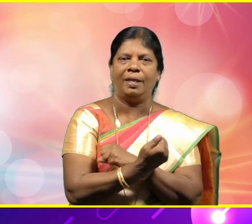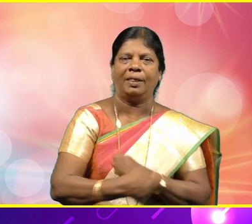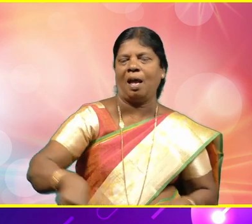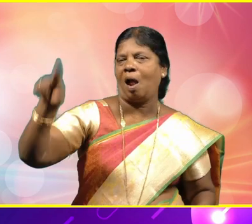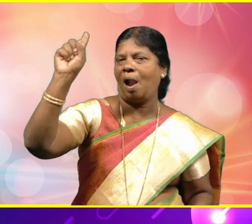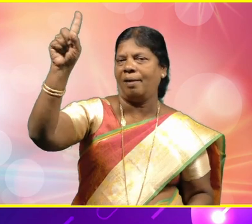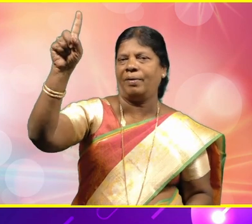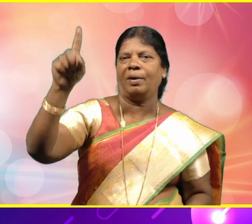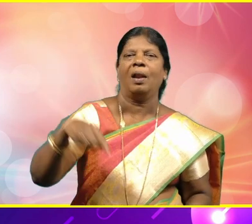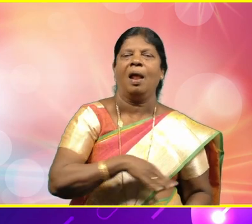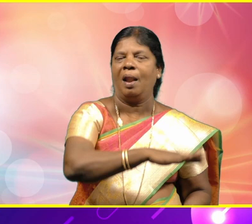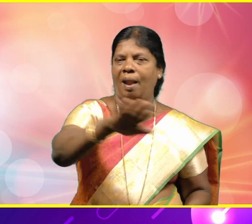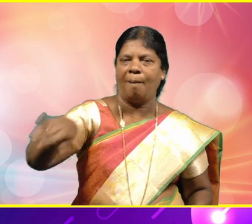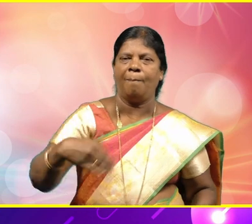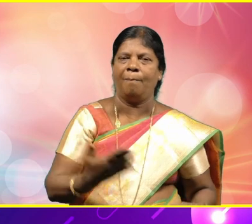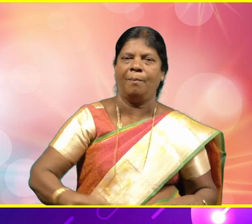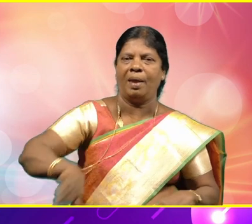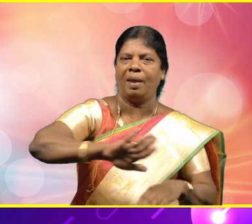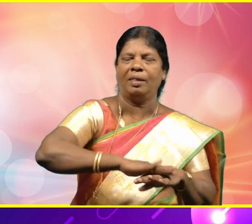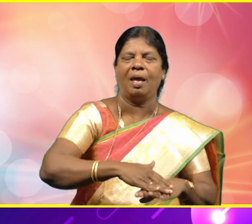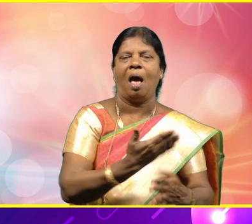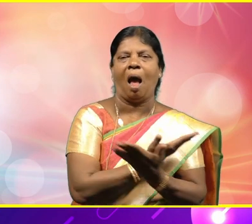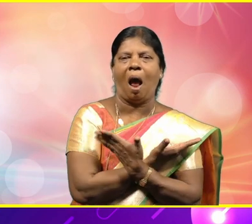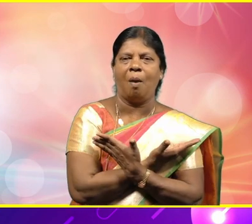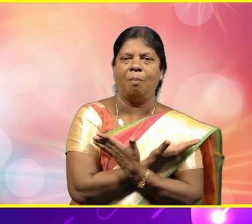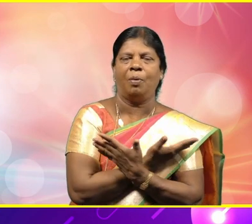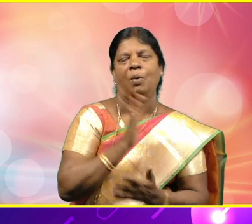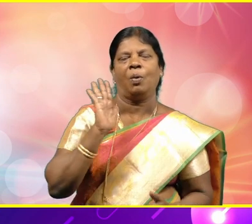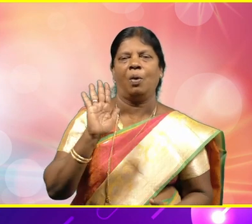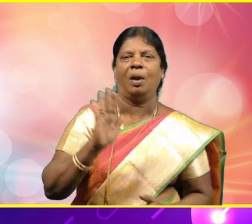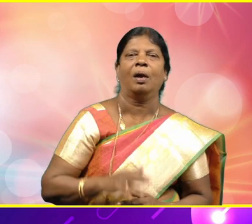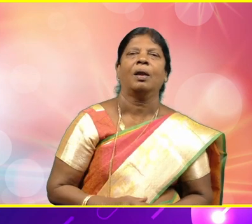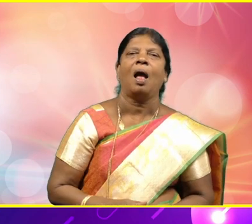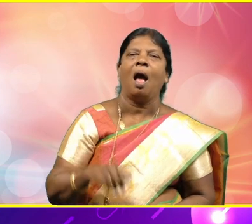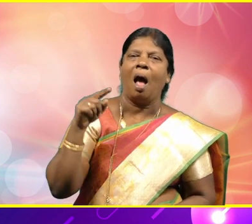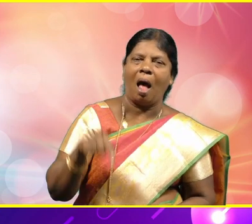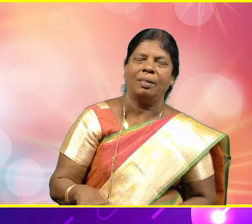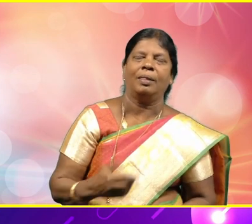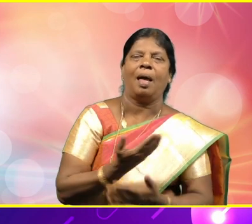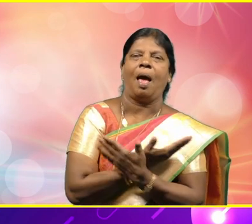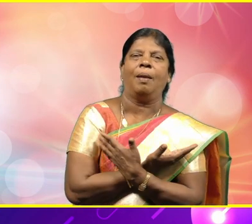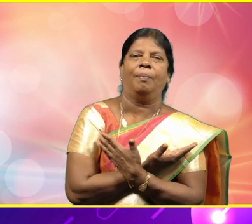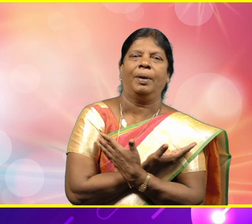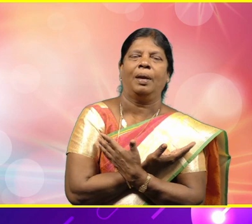ஆண்டவர், நம் மீது அன்பு கொண்டார். அந்த அன்பை